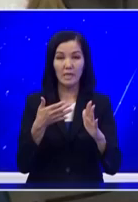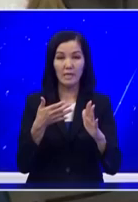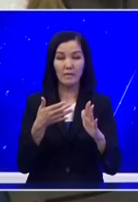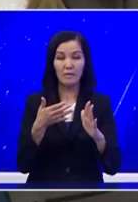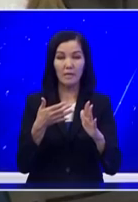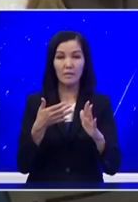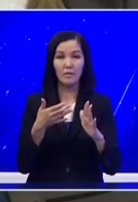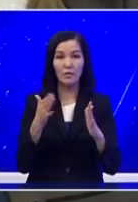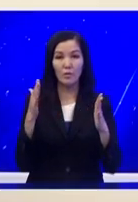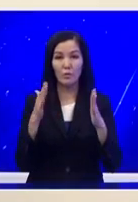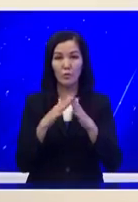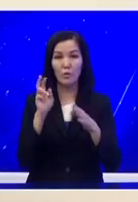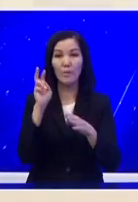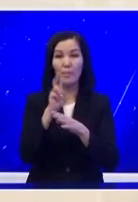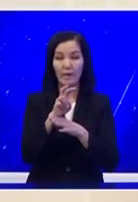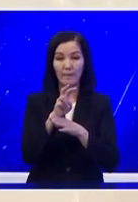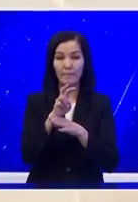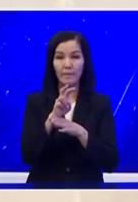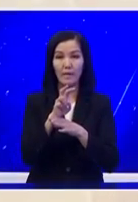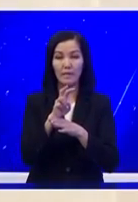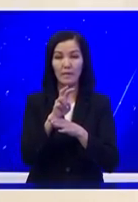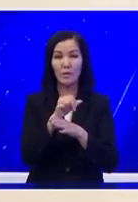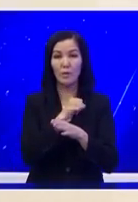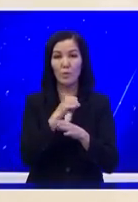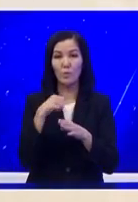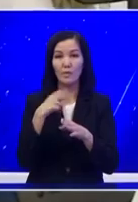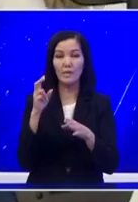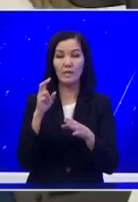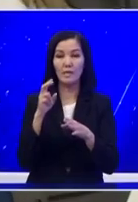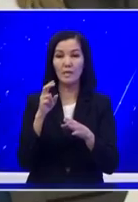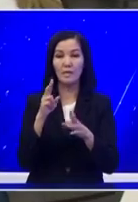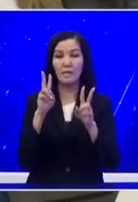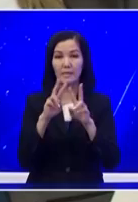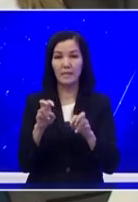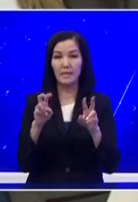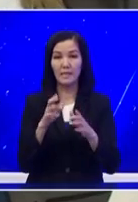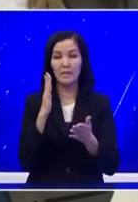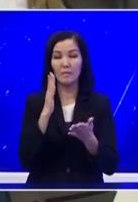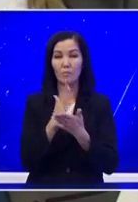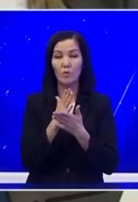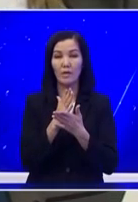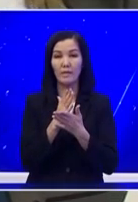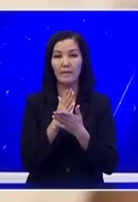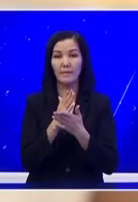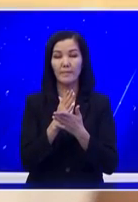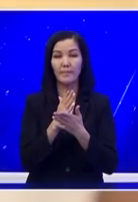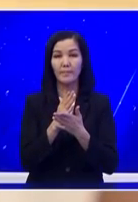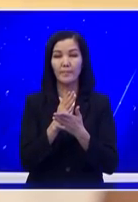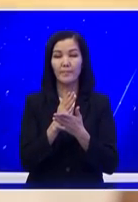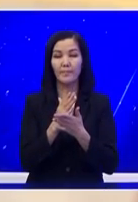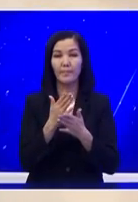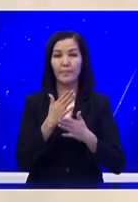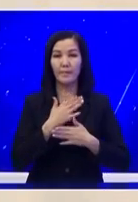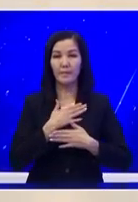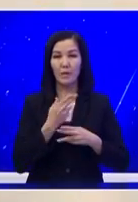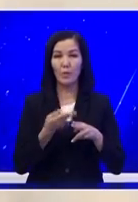шақыртуларды мобильді группаға береміз. Жедел жәрдем станциясының диспетчер отделі бұрынғы отырған ғимараты. Ол бізге